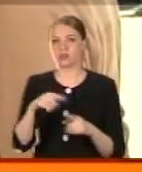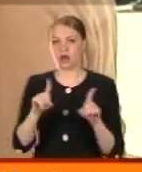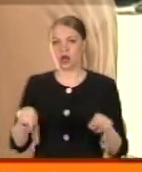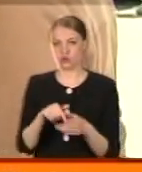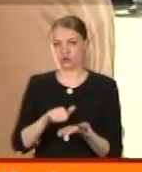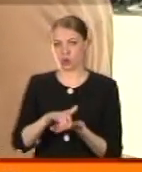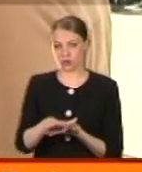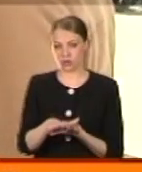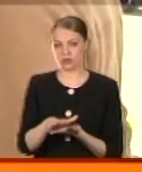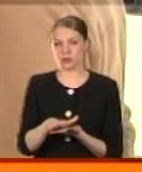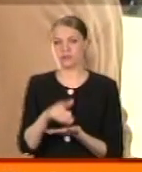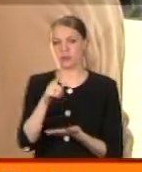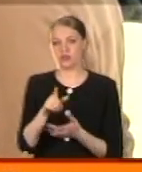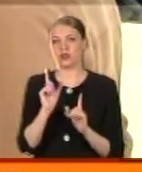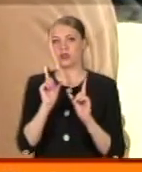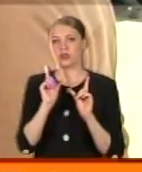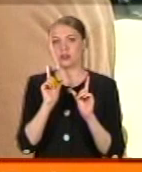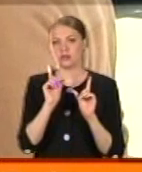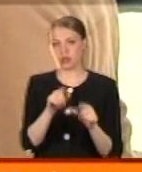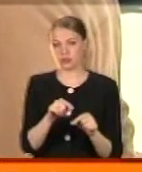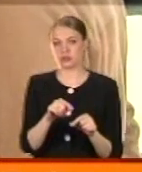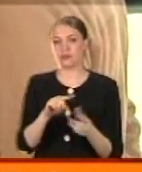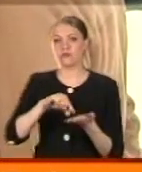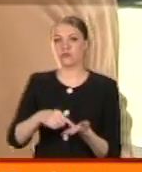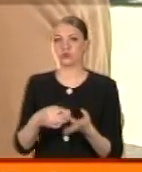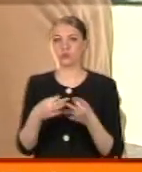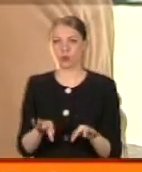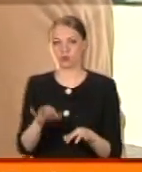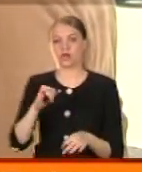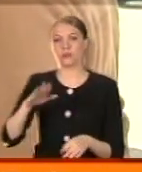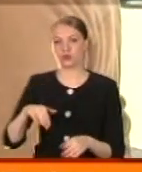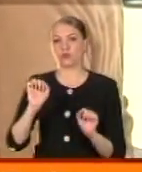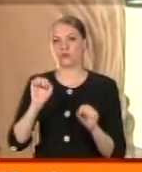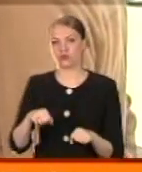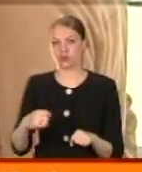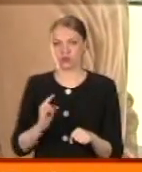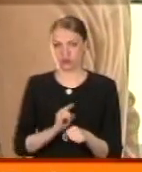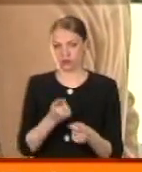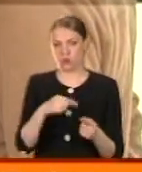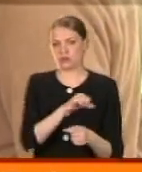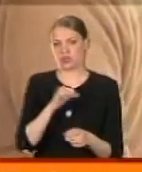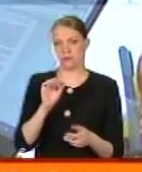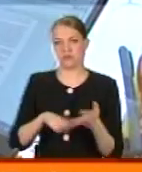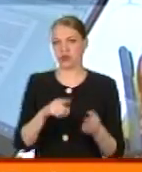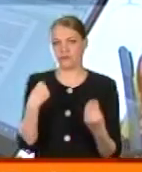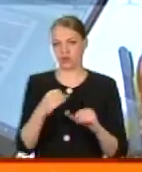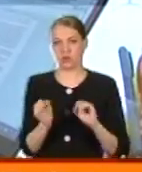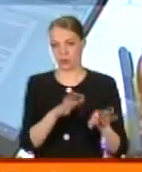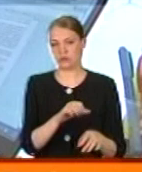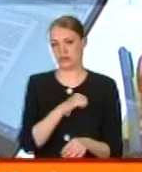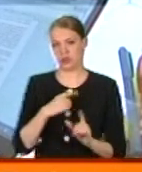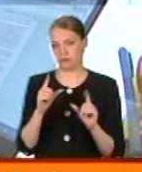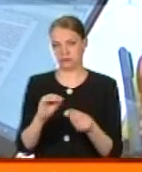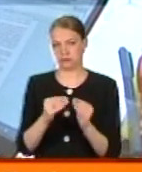відказу. Їдете за пункт пропуску. І потім можете заїхати без цих речей, проїдете без проблем.